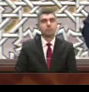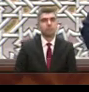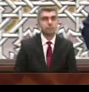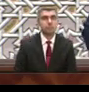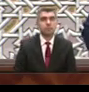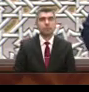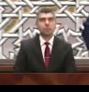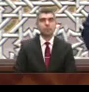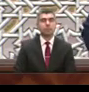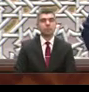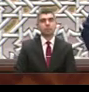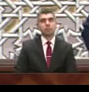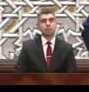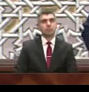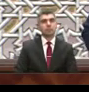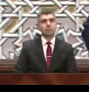من الكلام.